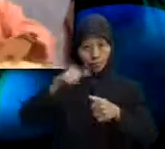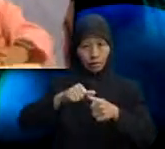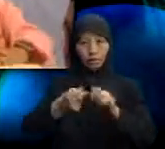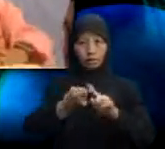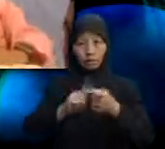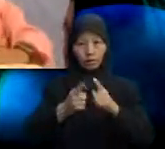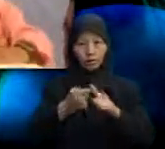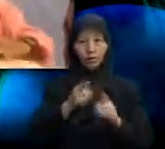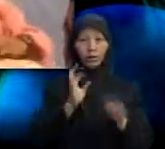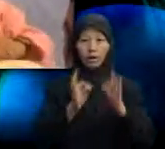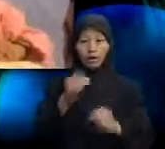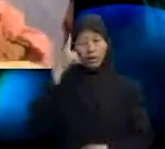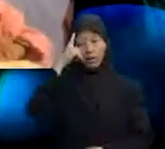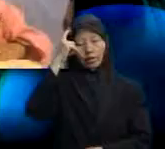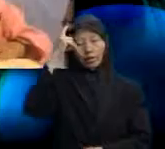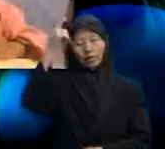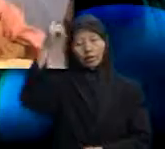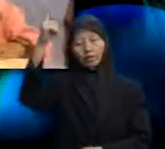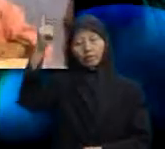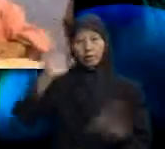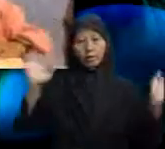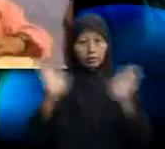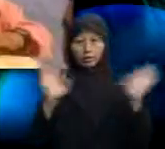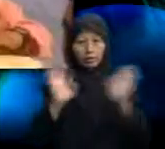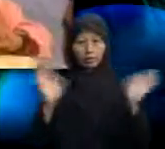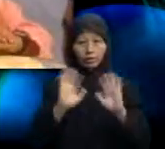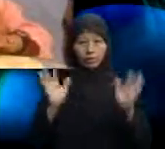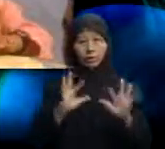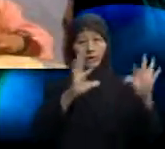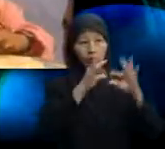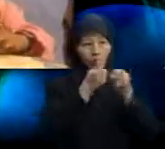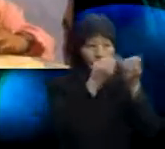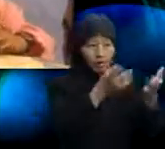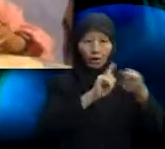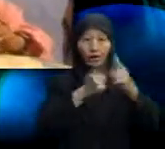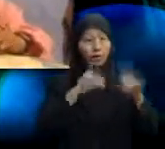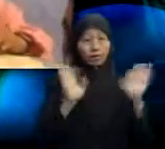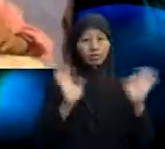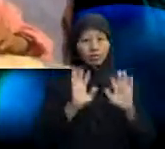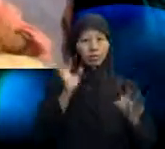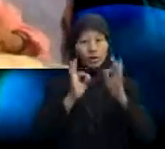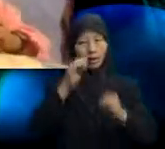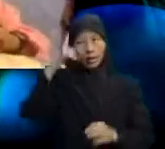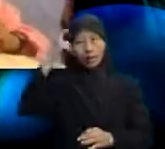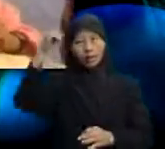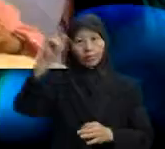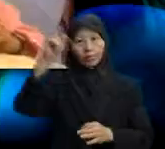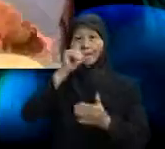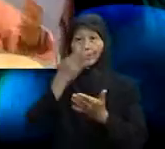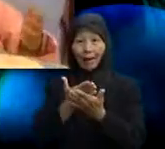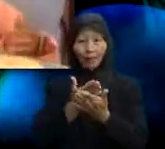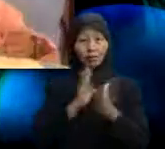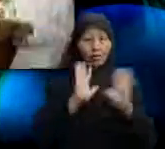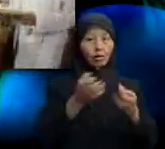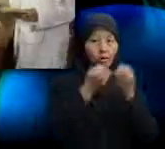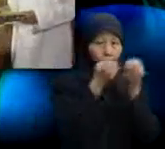Ingat rakan-rakan, jika kita bermimpi semasa tidur, jangan sesekali bercerita kepada orang lain jika mimpi itu mimpi yang